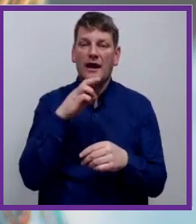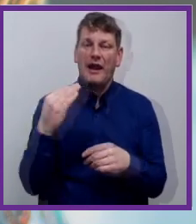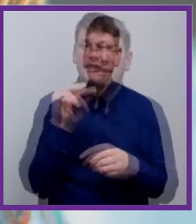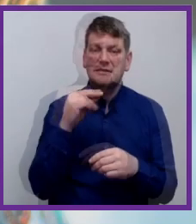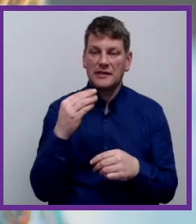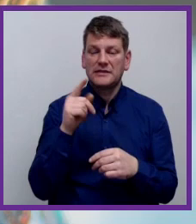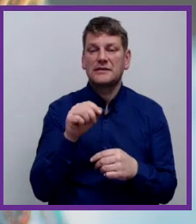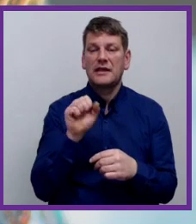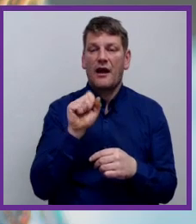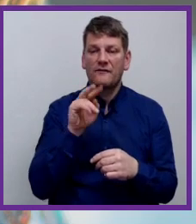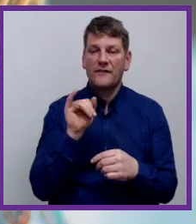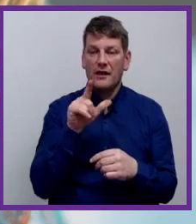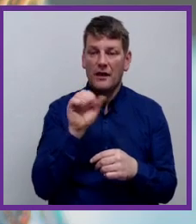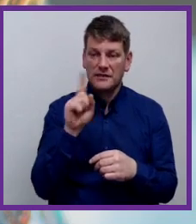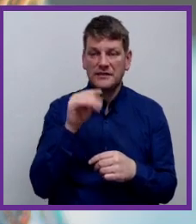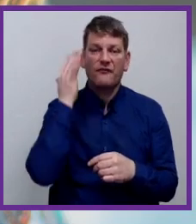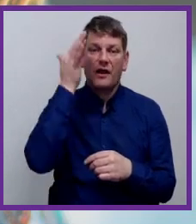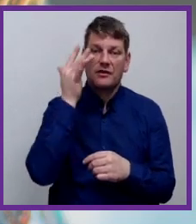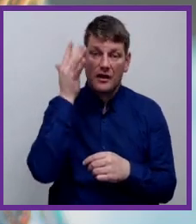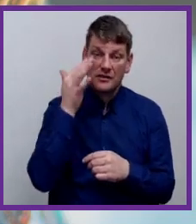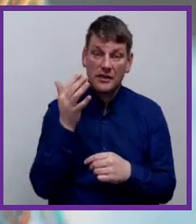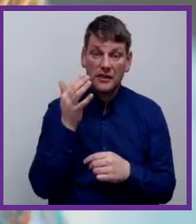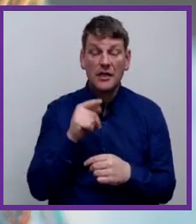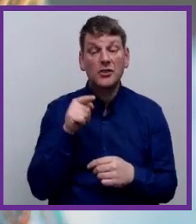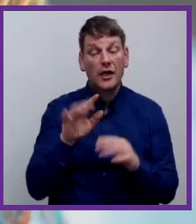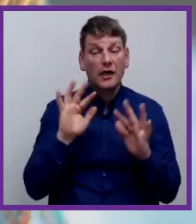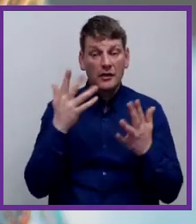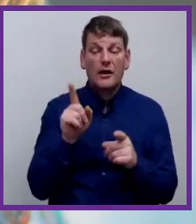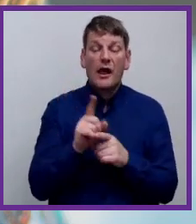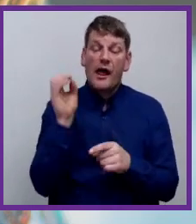fantāzijas. Un šajā